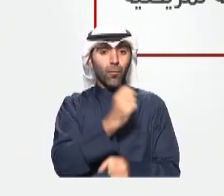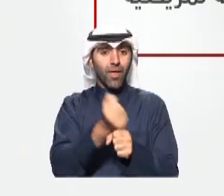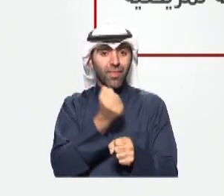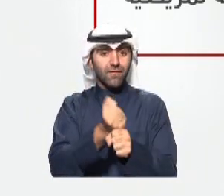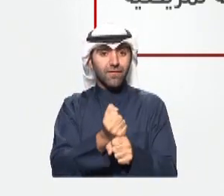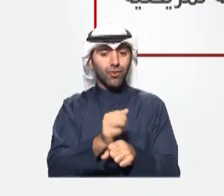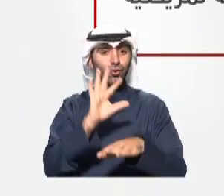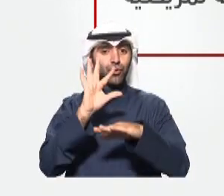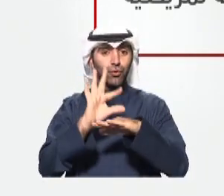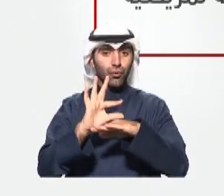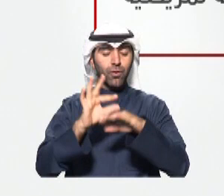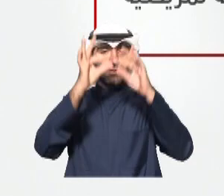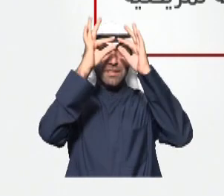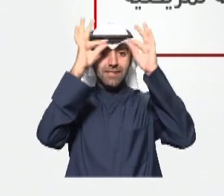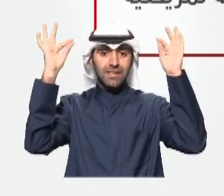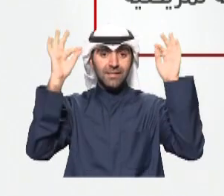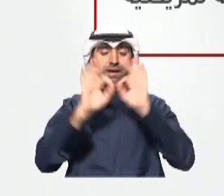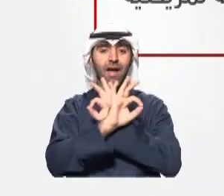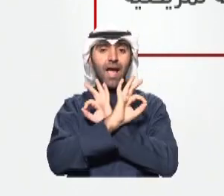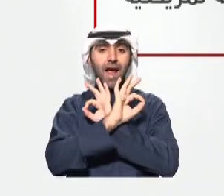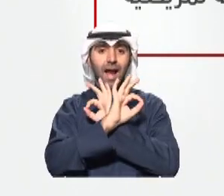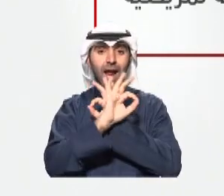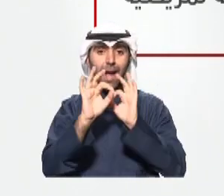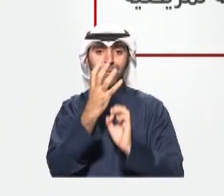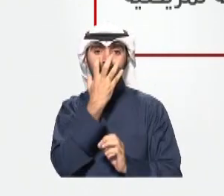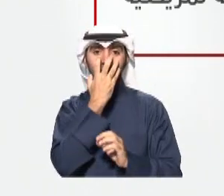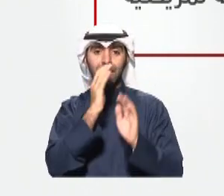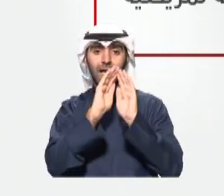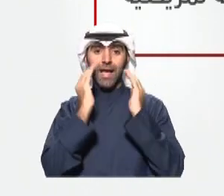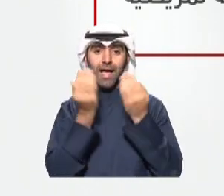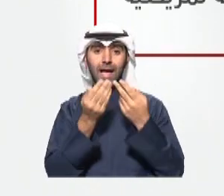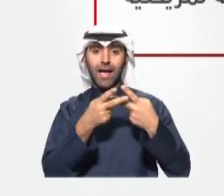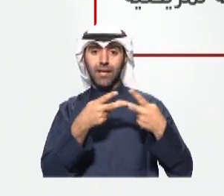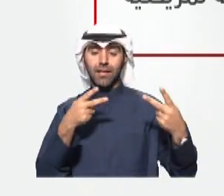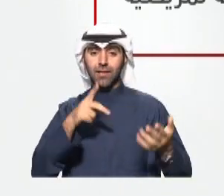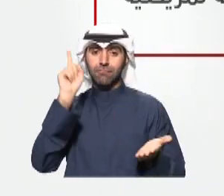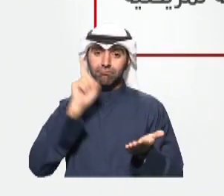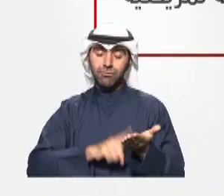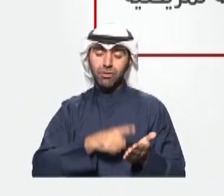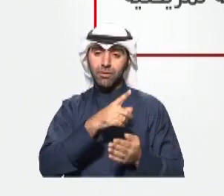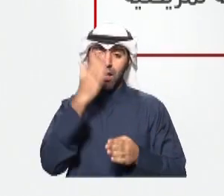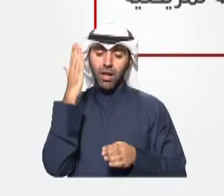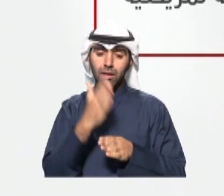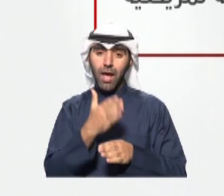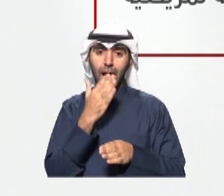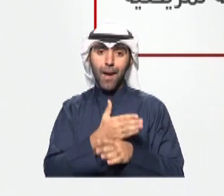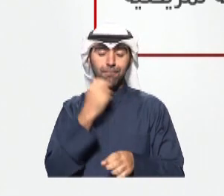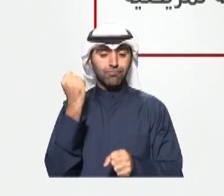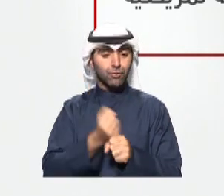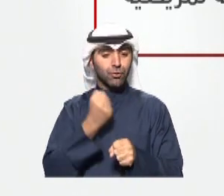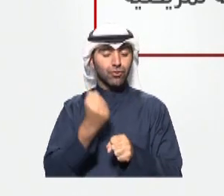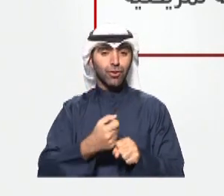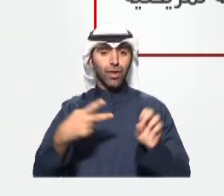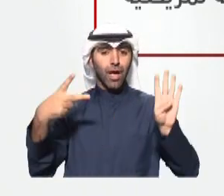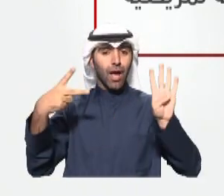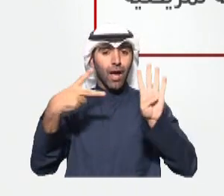المستشفيات، من أطباء ومن هيئة تمريضية ومن فنيين ومن مهن مساندة ومعاونة، وتحية إجلال